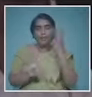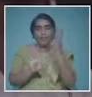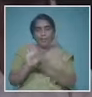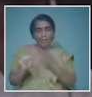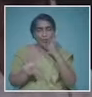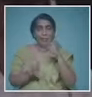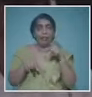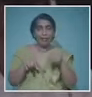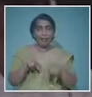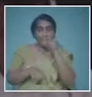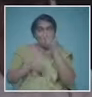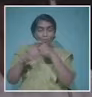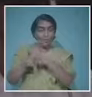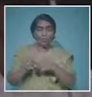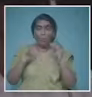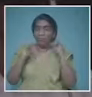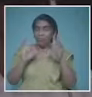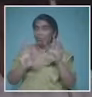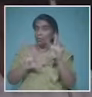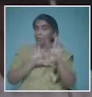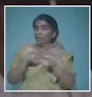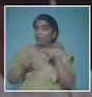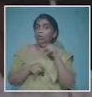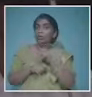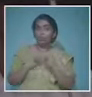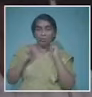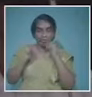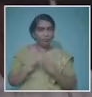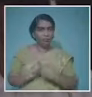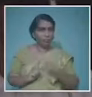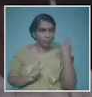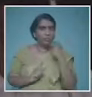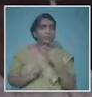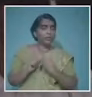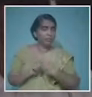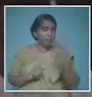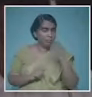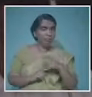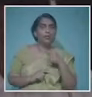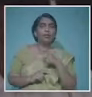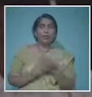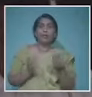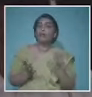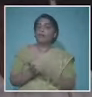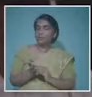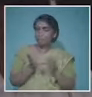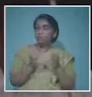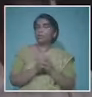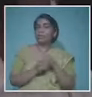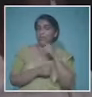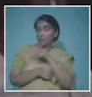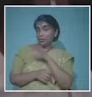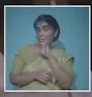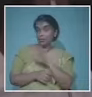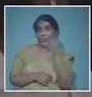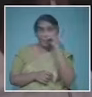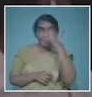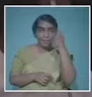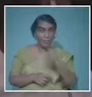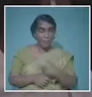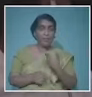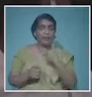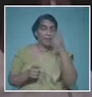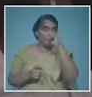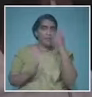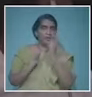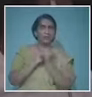තෝරගන්න දැන් ඉන්න පිරිසගේ සමෘද්ධිමත් කරන වැඩපිළිවෙල. ඔවුන් සමෘද්ධිමත් කරලා ඔවුන් සමෘද්ධිමත් වීම තුළ තවත් කාණ්ඩයක් ඔවුන්ගේ වැටුප් ලබන